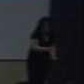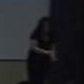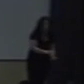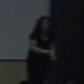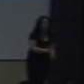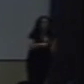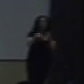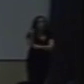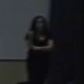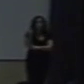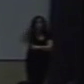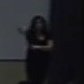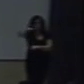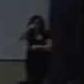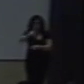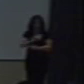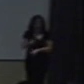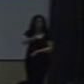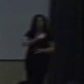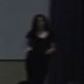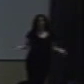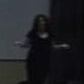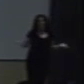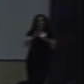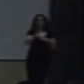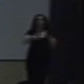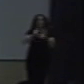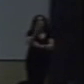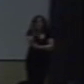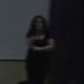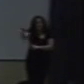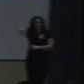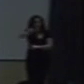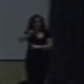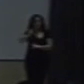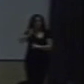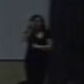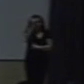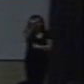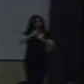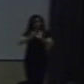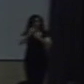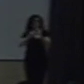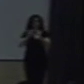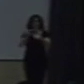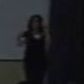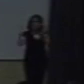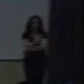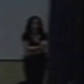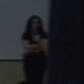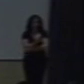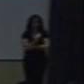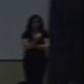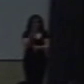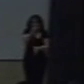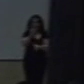el ciutadà per prendre les decisions que ha de prendre i per participar en el procés social i democràtic.